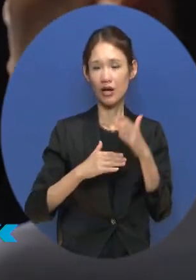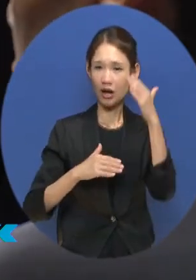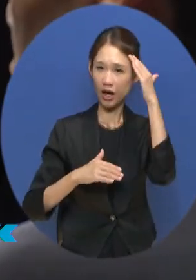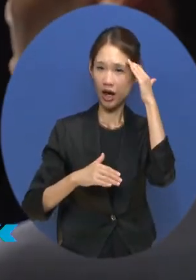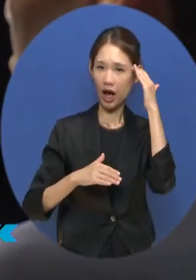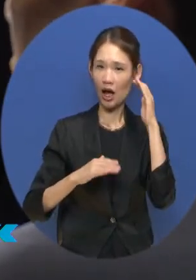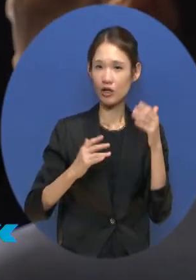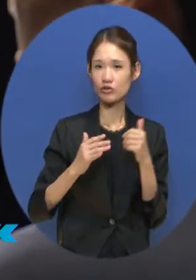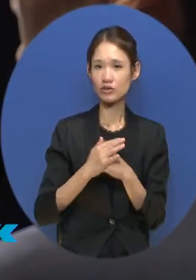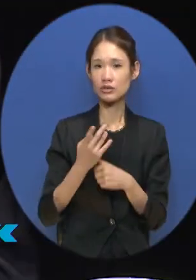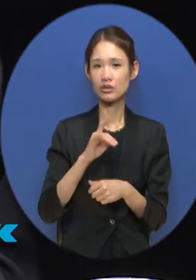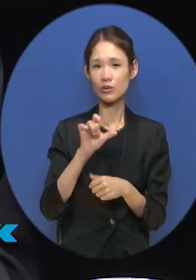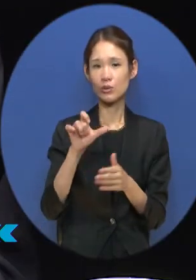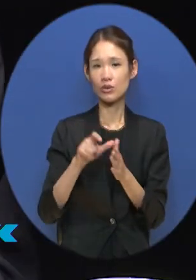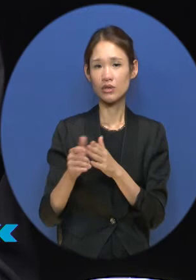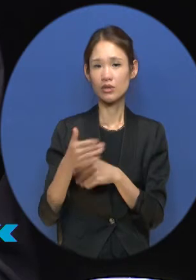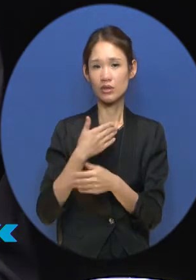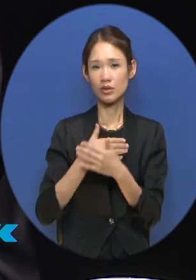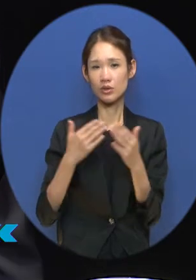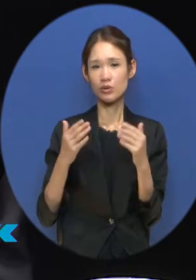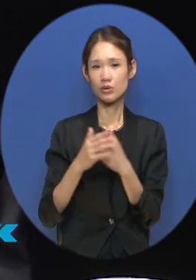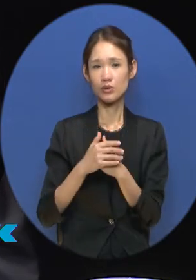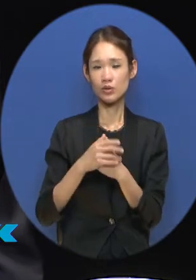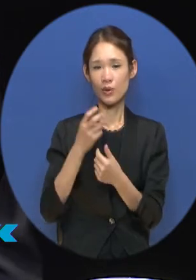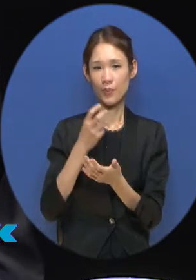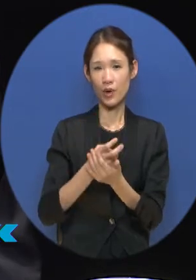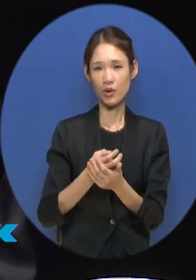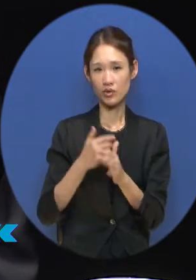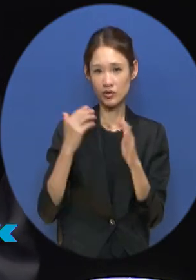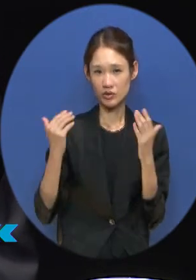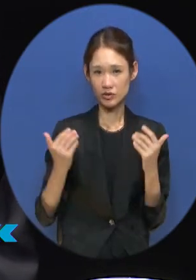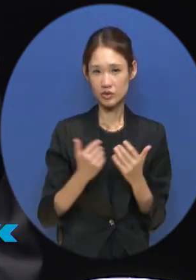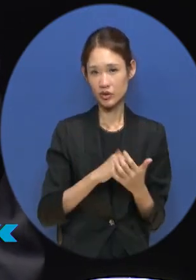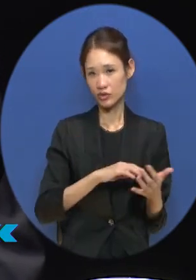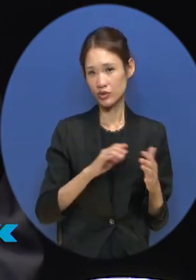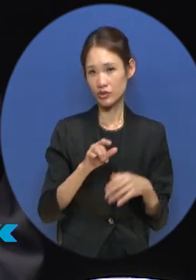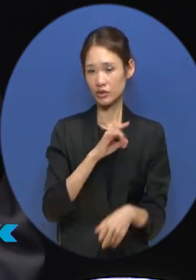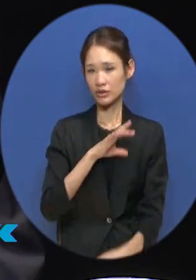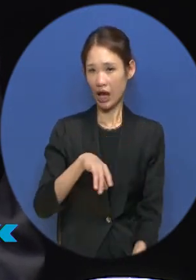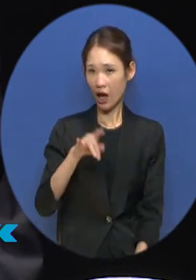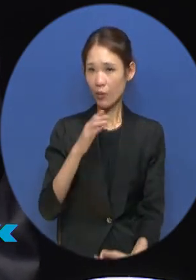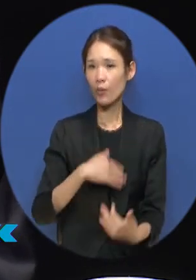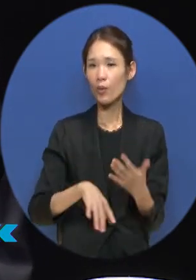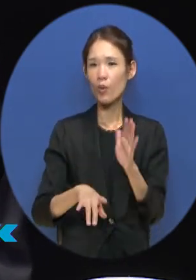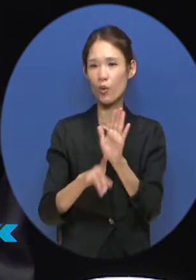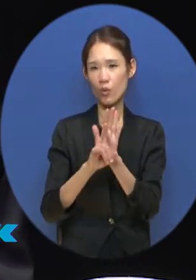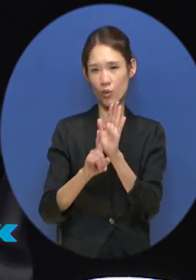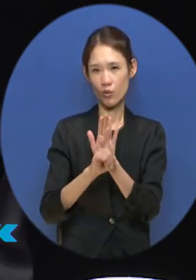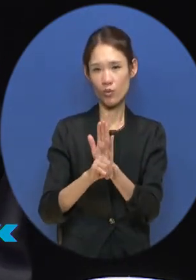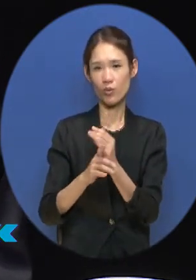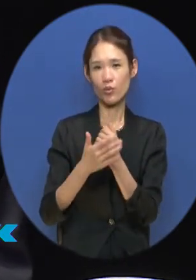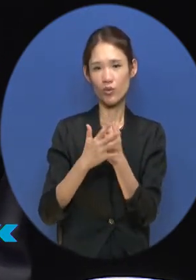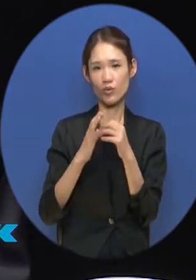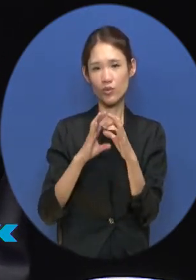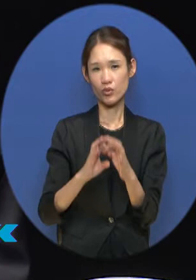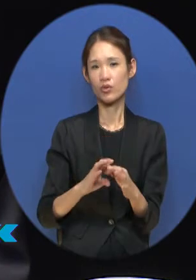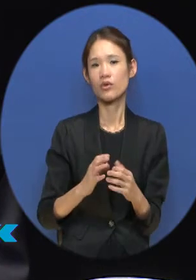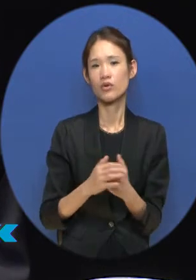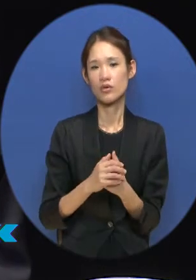지금 2015년부터 실내공기질법을 예. 전 세계 최초로 예예. 공표를